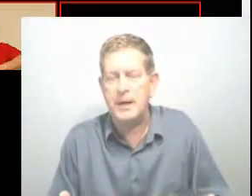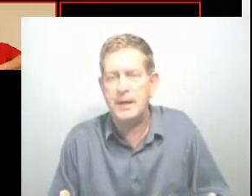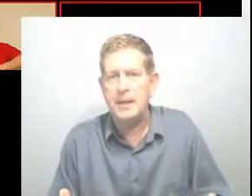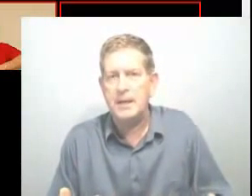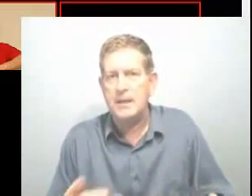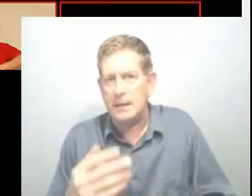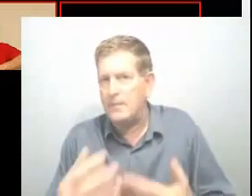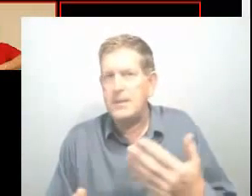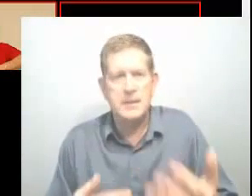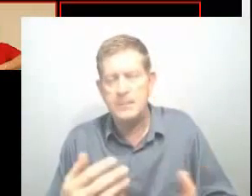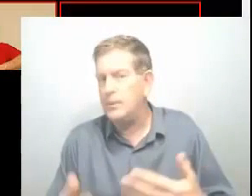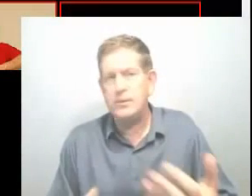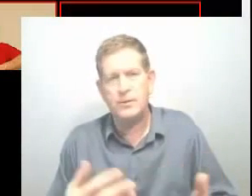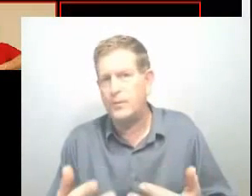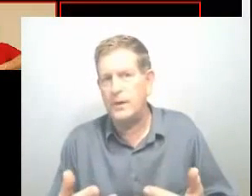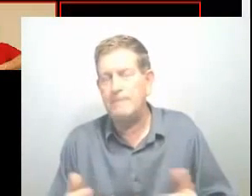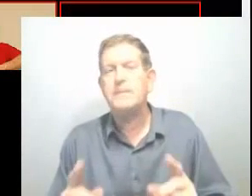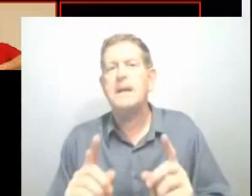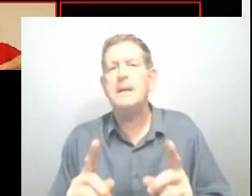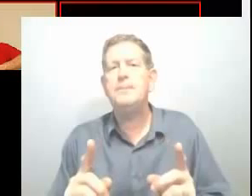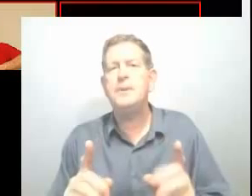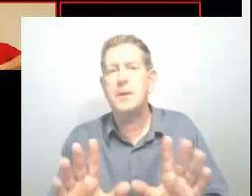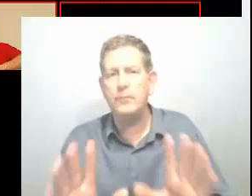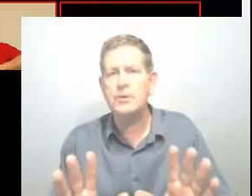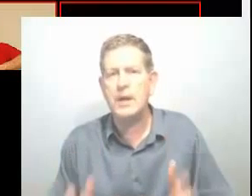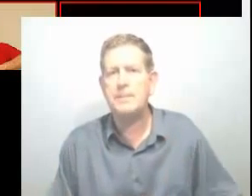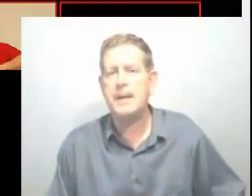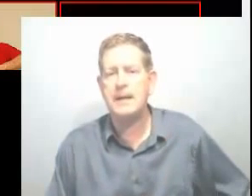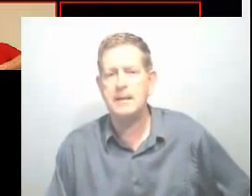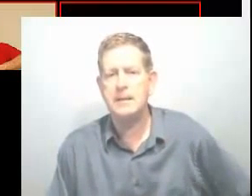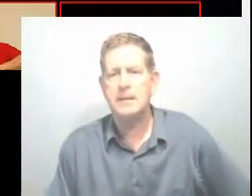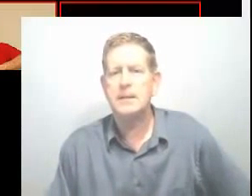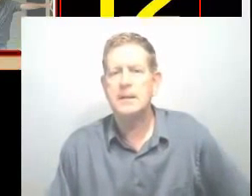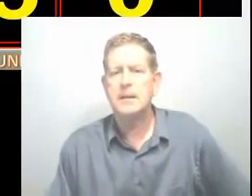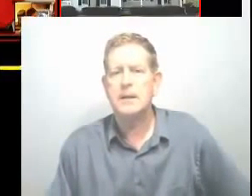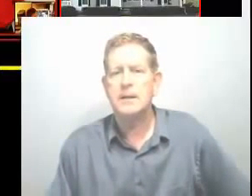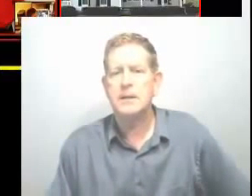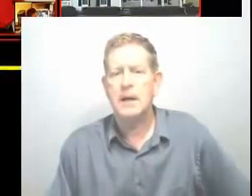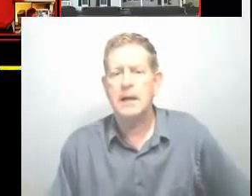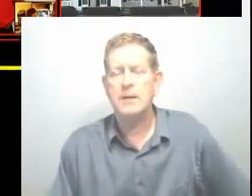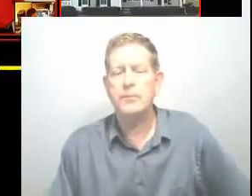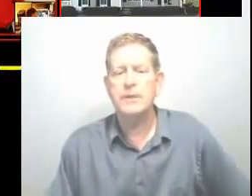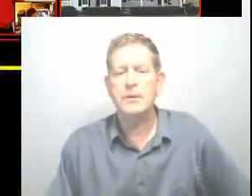connaissez pas, répétez-les plusieurs fois, et puis, quand vous serez prêt,